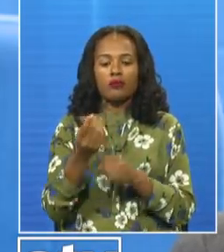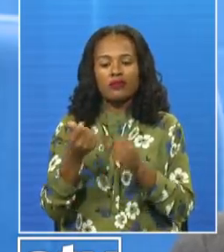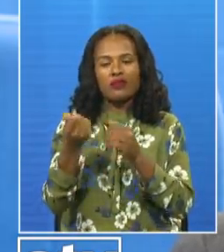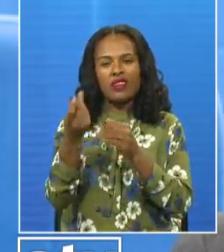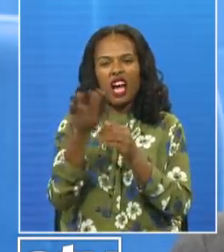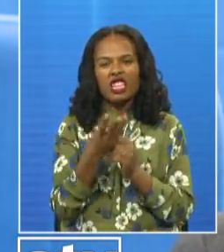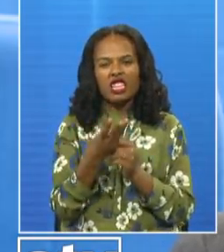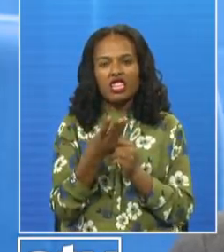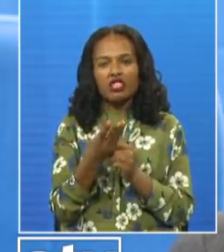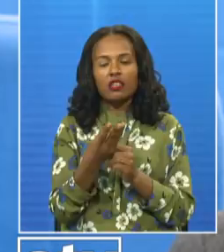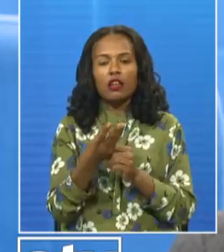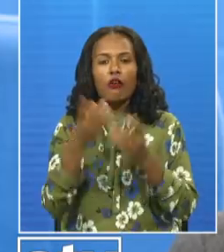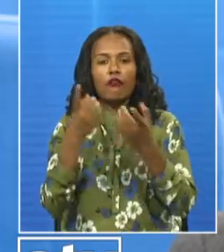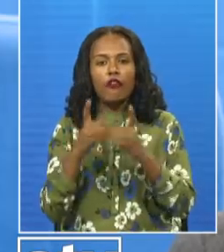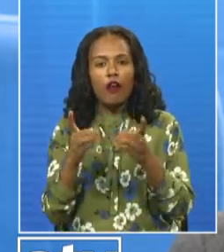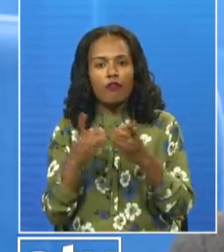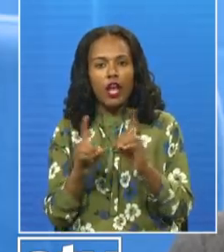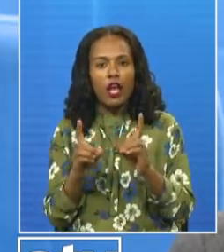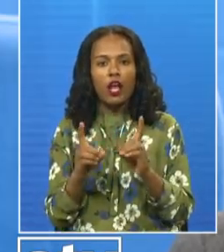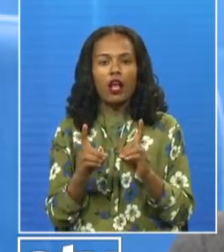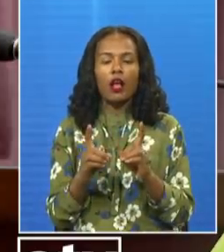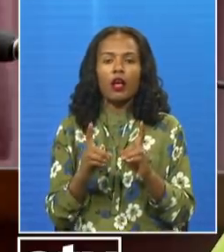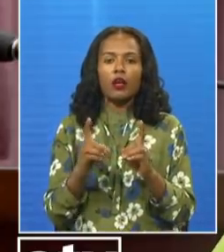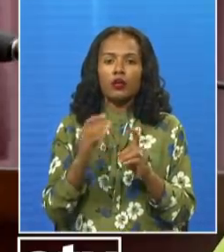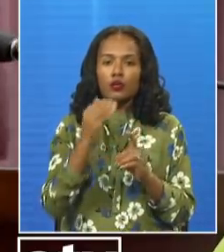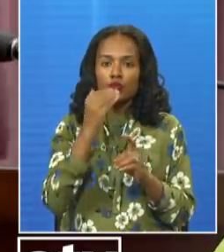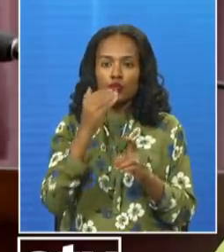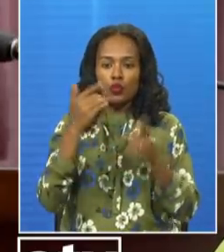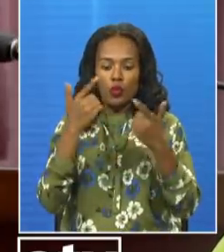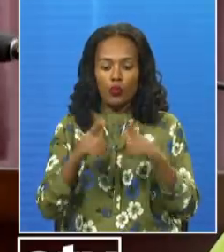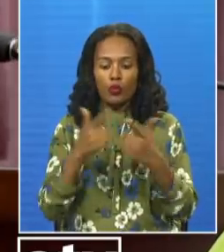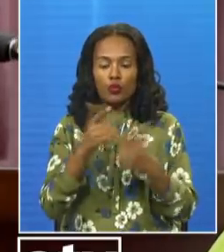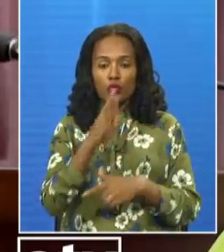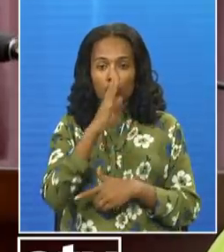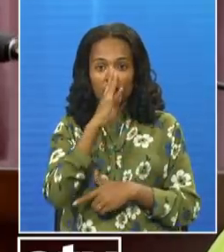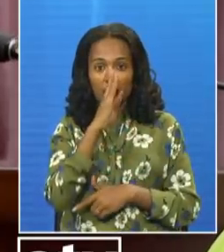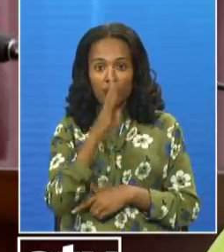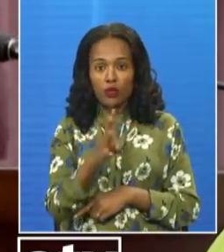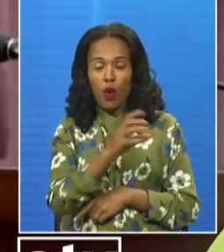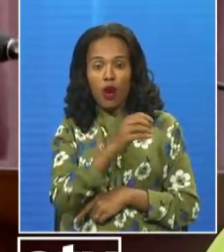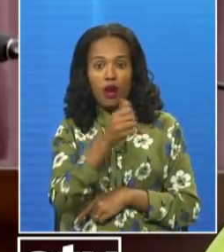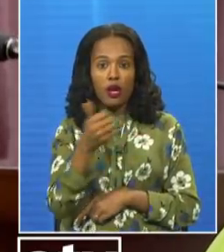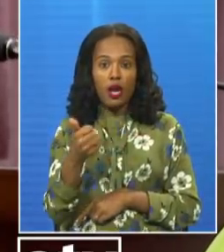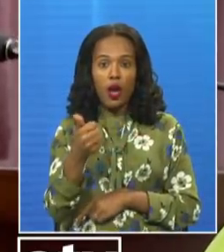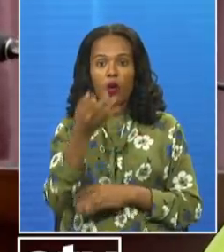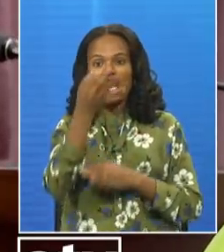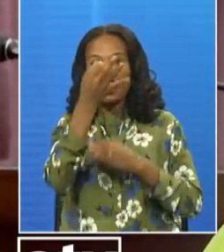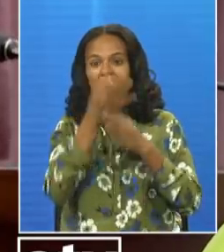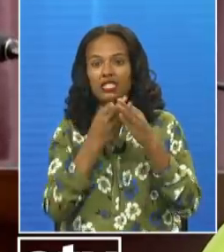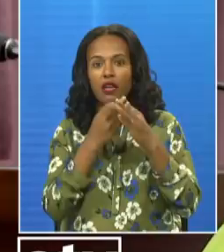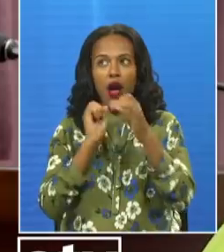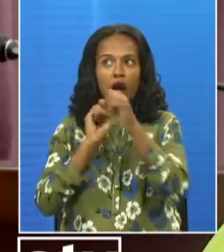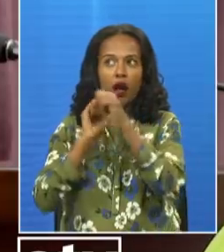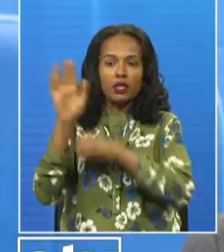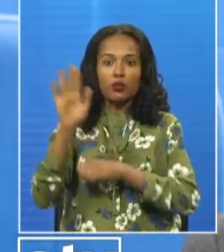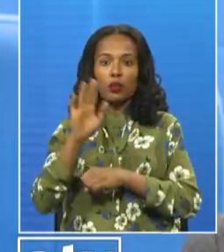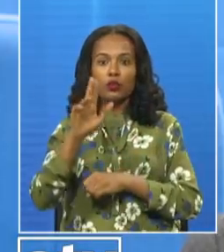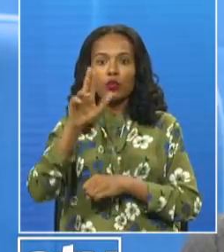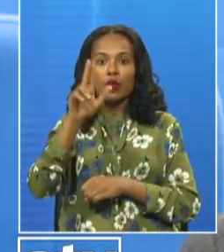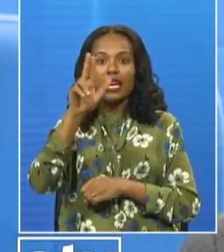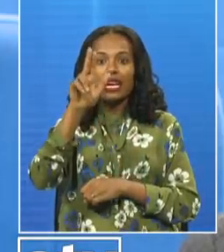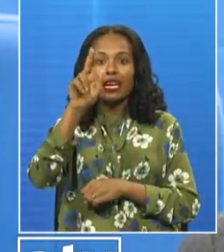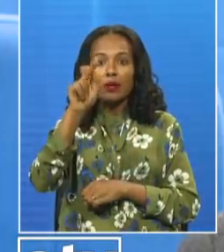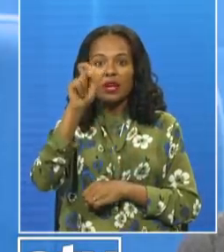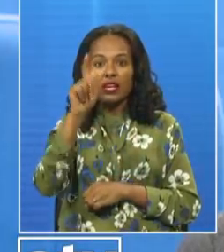አትክልትና ፍራፍሬ ጥሩ ኦፖርቹኒቲ ተፈጥሮላቸዋል። ሌላው የስጋ ኤክስፖርት ነው። ረመዳን እንደመሆኑ